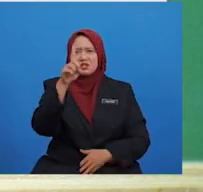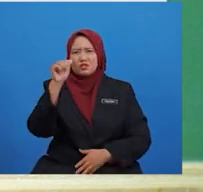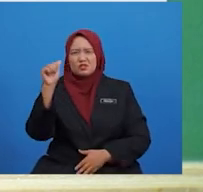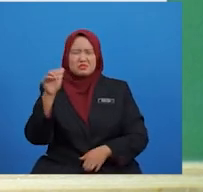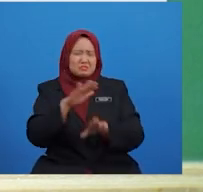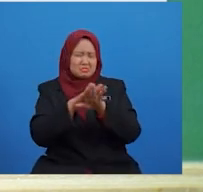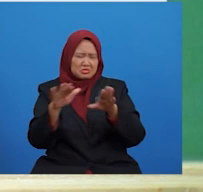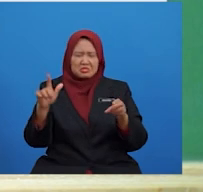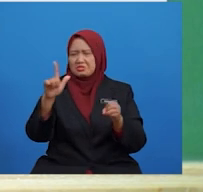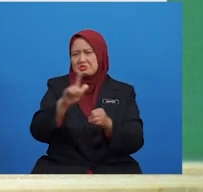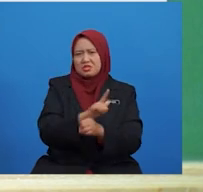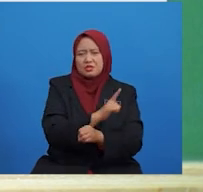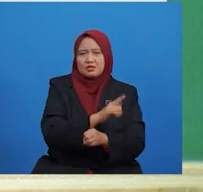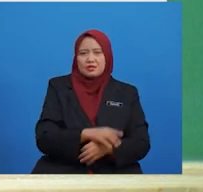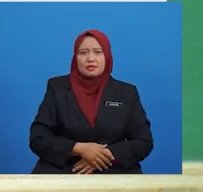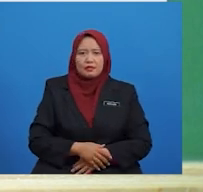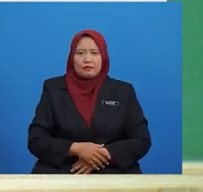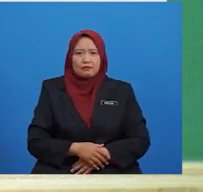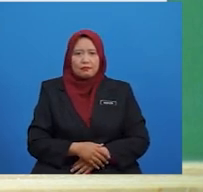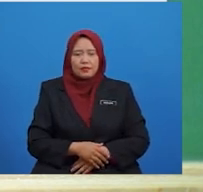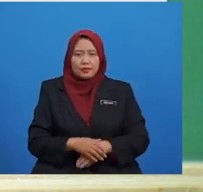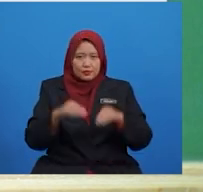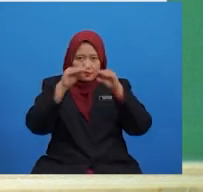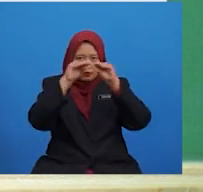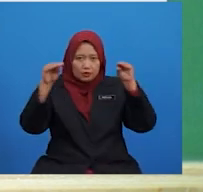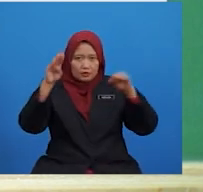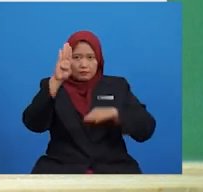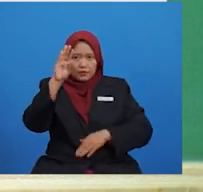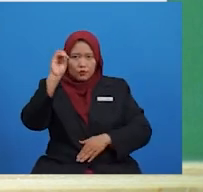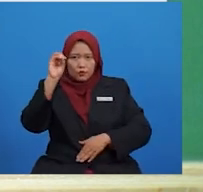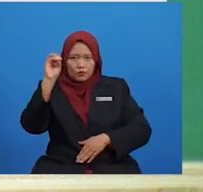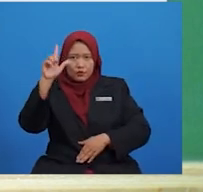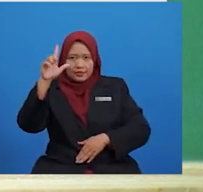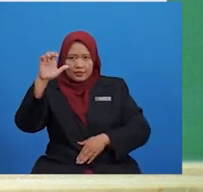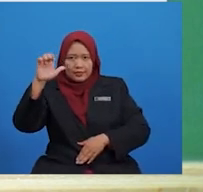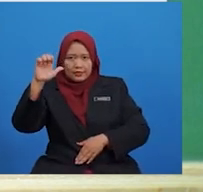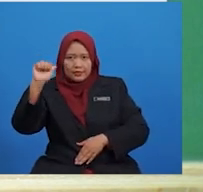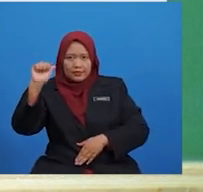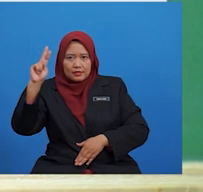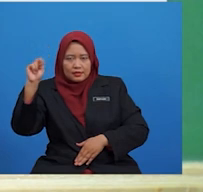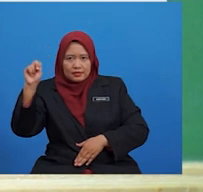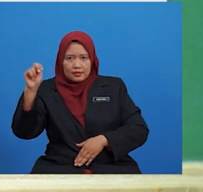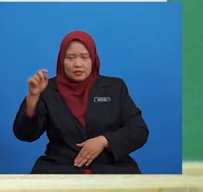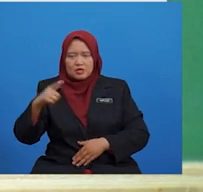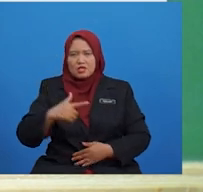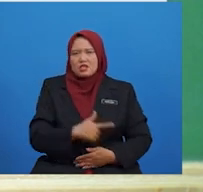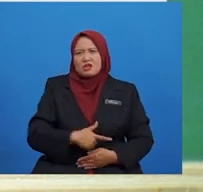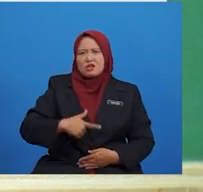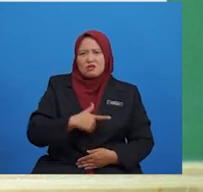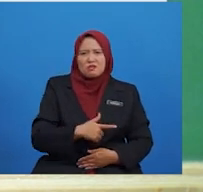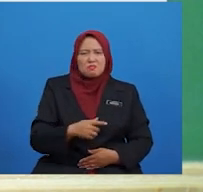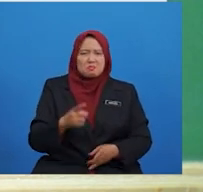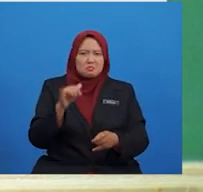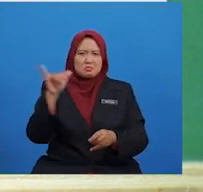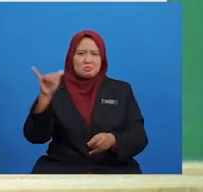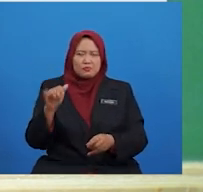lengkap kerana pada baris Boolean, lapar sama dengan true tidak ada